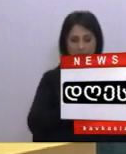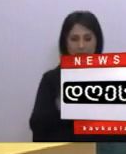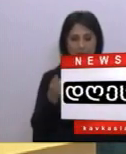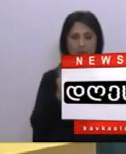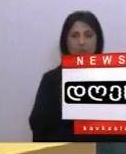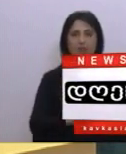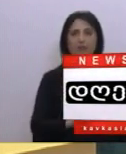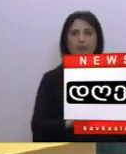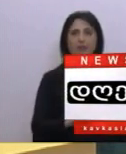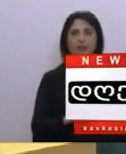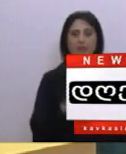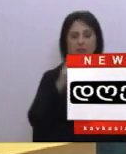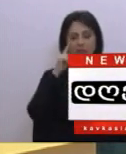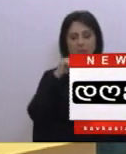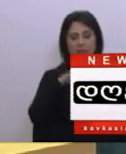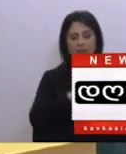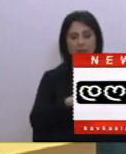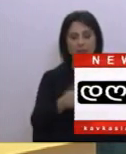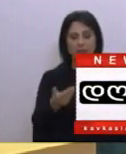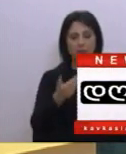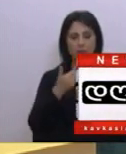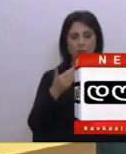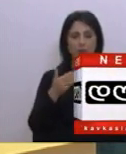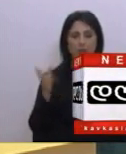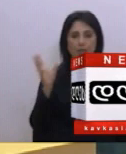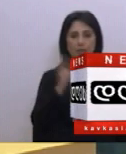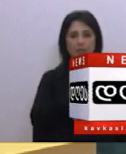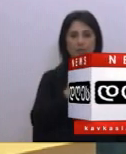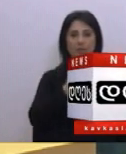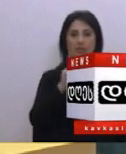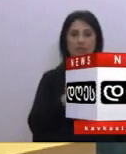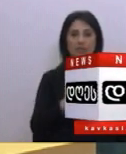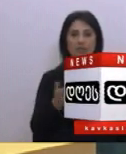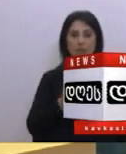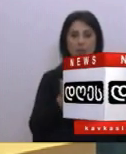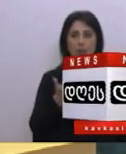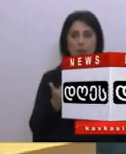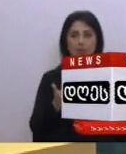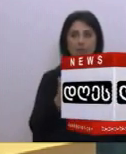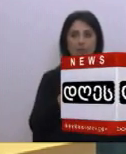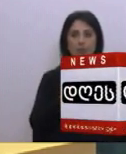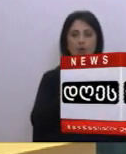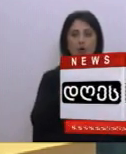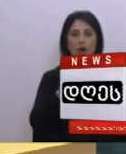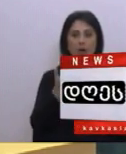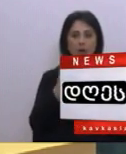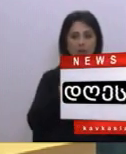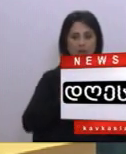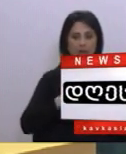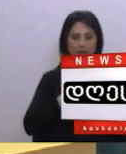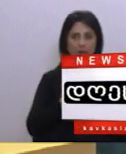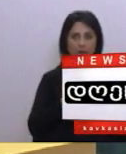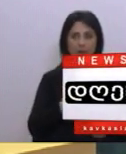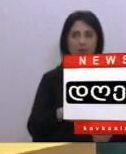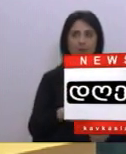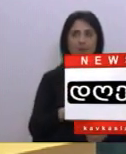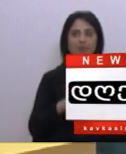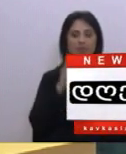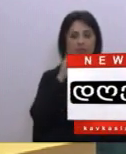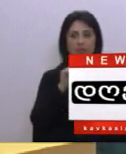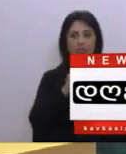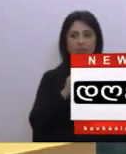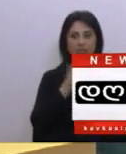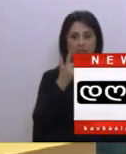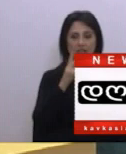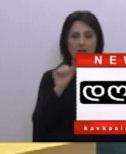დაყრდნობით სიღრმისეულად მიუდგეთ ყველა იმ საკითხს, რომელიც ჩვენს მოქალაქეებს აღელვებს. Მოგესალმებათ, რომ